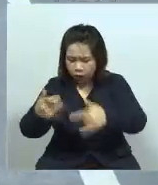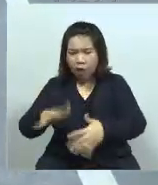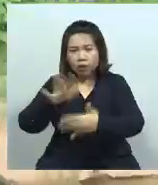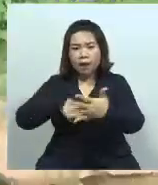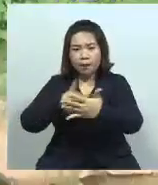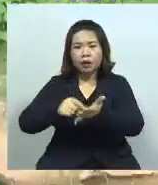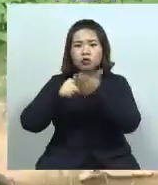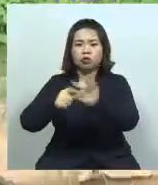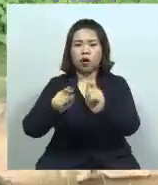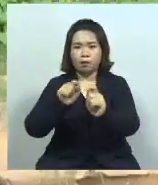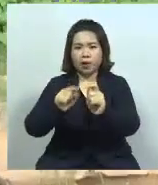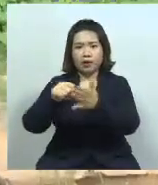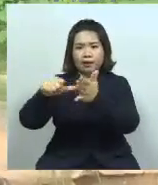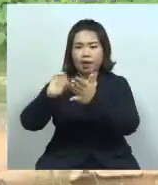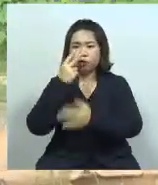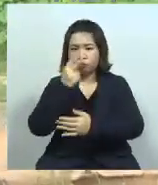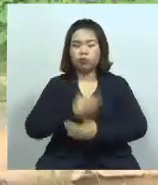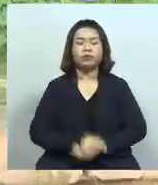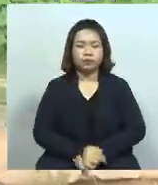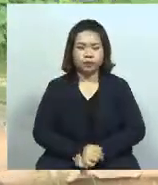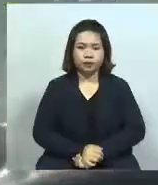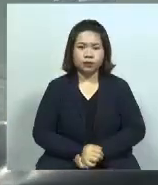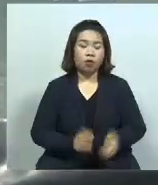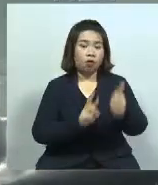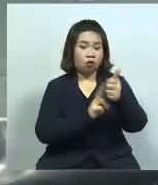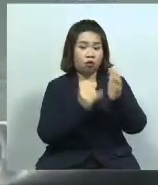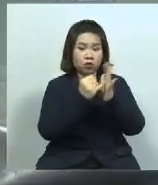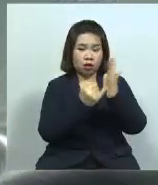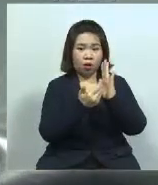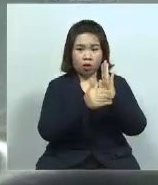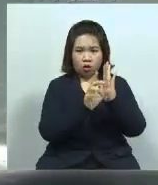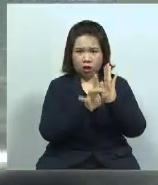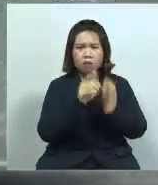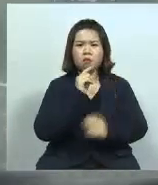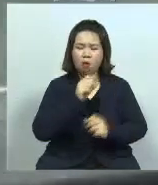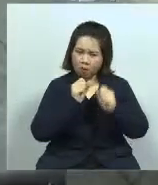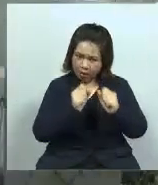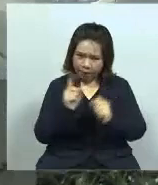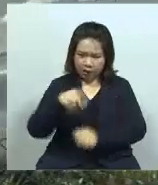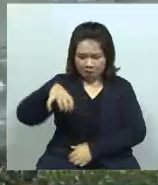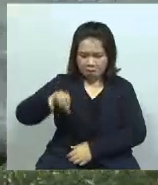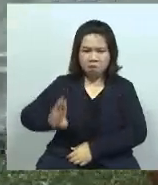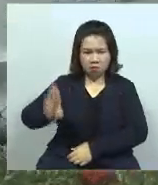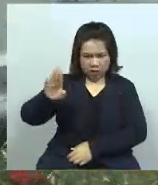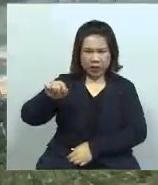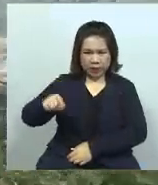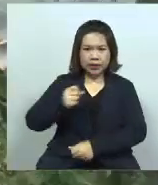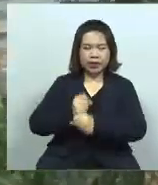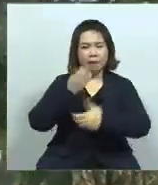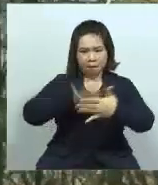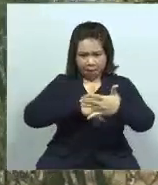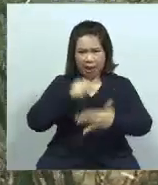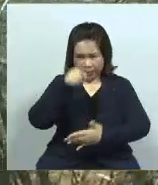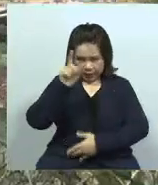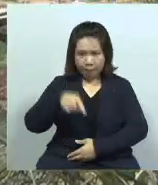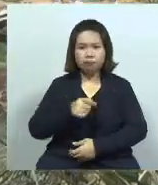ดต่อไปอีกด้วยทางรองผู้ราชการจังหวัดร้อยเอ็ดบอกนะคะว่าได้มีการเน้นย้ำให้บริษัทรีบดำเนินตามแผนที่